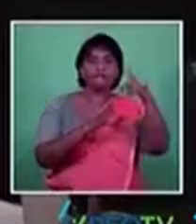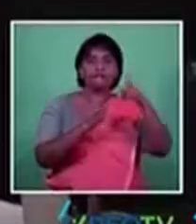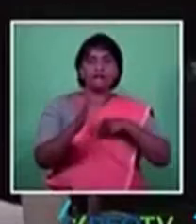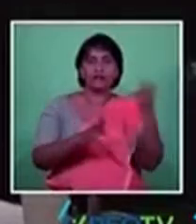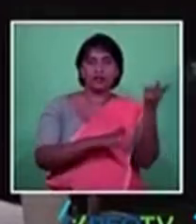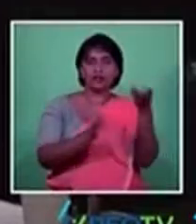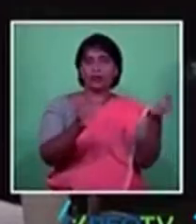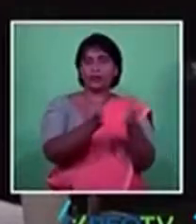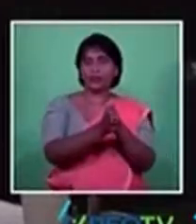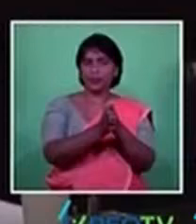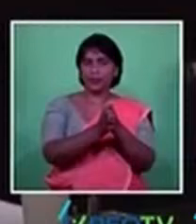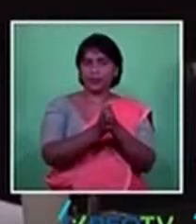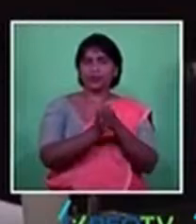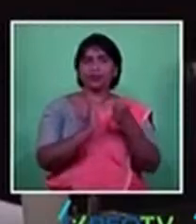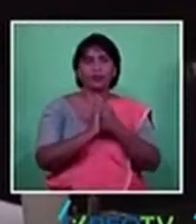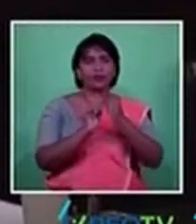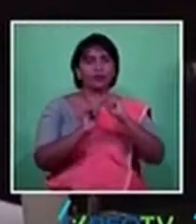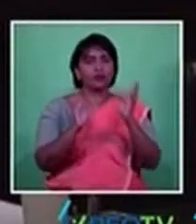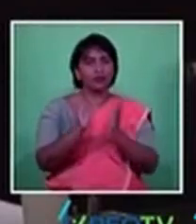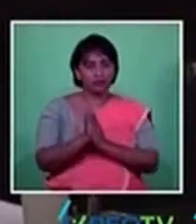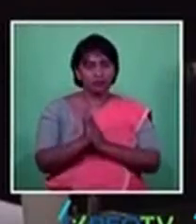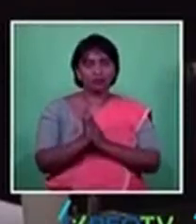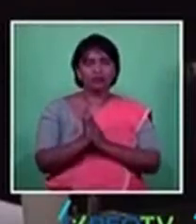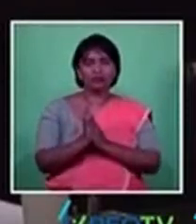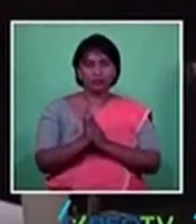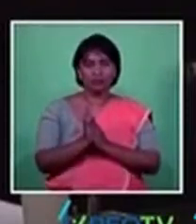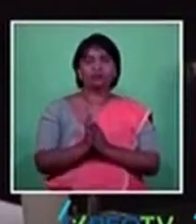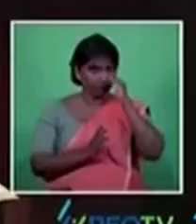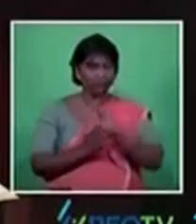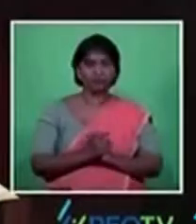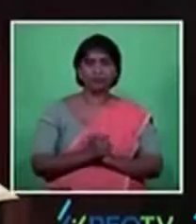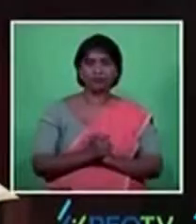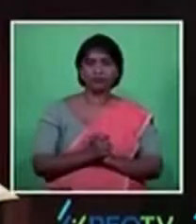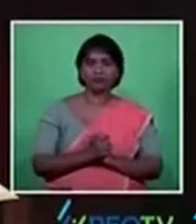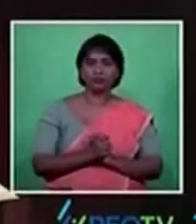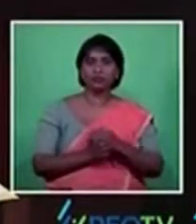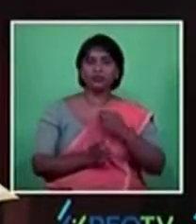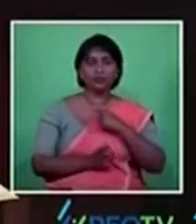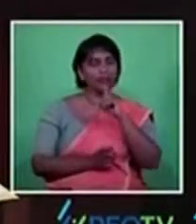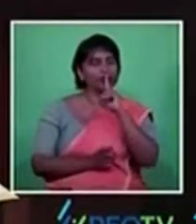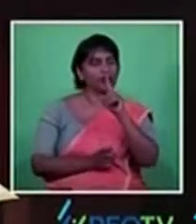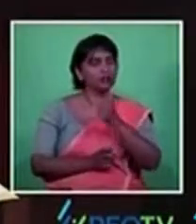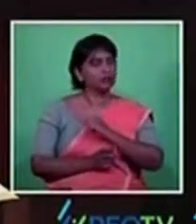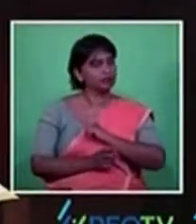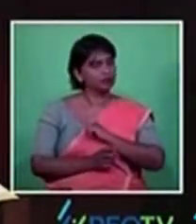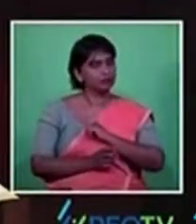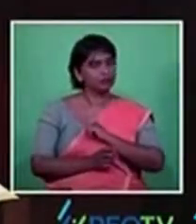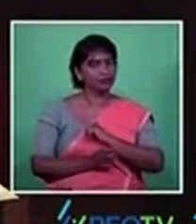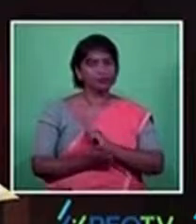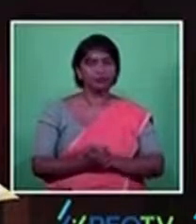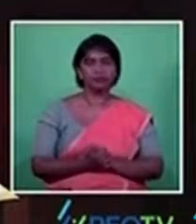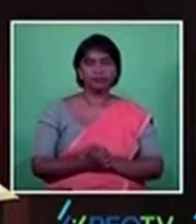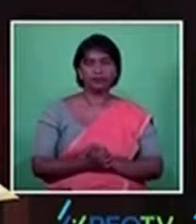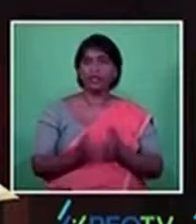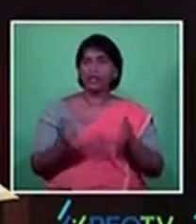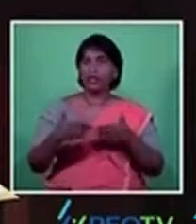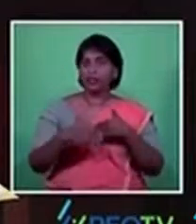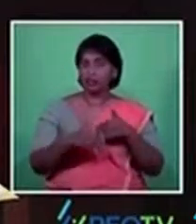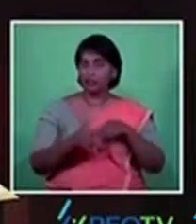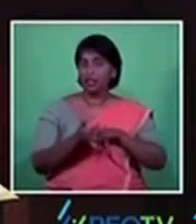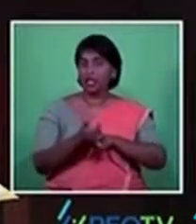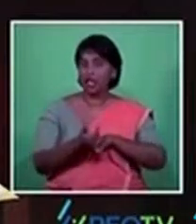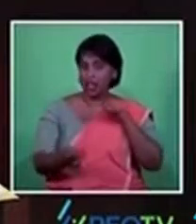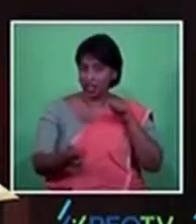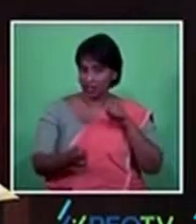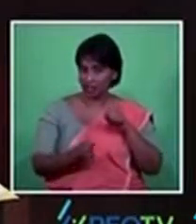අතර. අග්‍රාමාත්‍යතුමා ඉස්සේ එසවීමෙන් ඒක අනුමත කරලා තිබෙනවා. මම අහන්න කැමති කැබිනට් එකේ